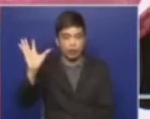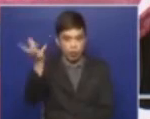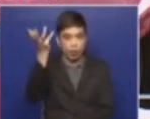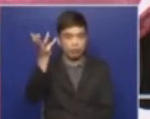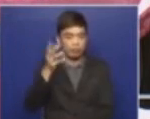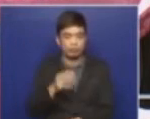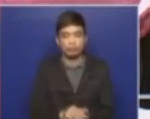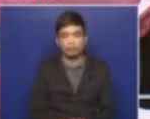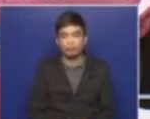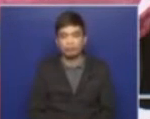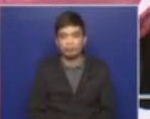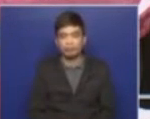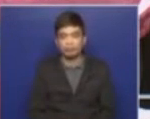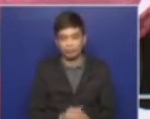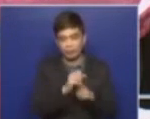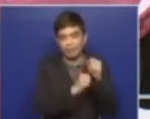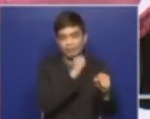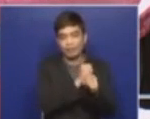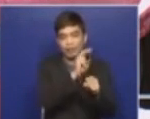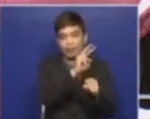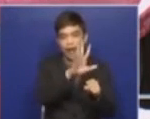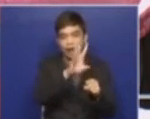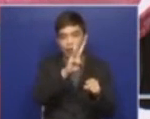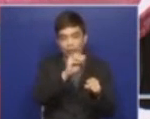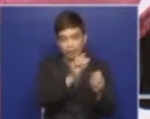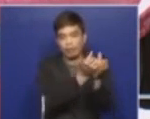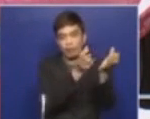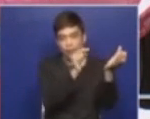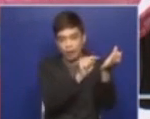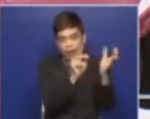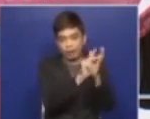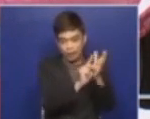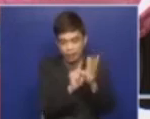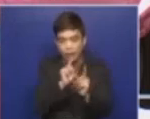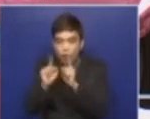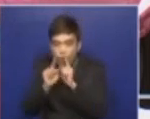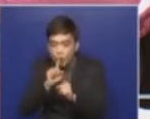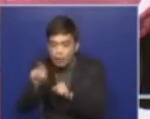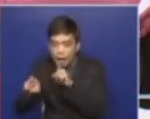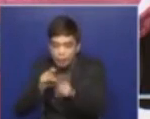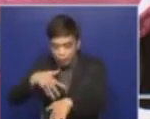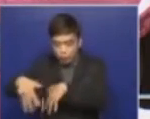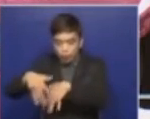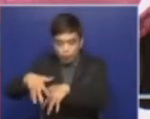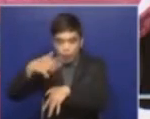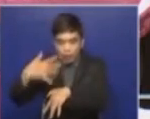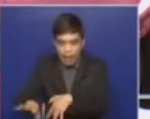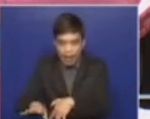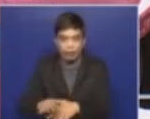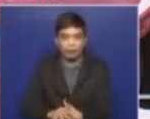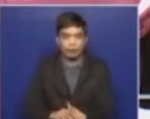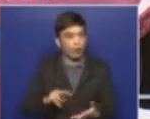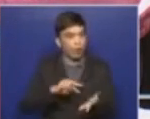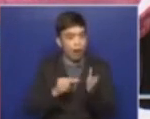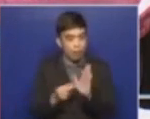ติว่ารัฐธรรมนูญปี2560ได้ผ่านการทำประชามติที่เป็นประชาธิปไตยก็ไม่ได้หมายความว่